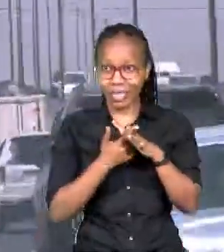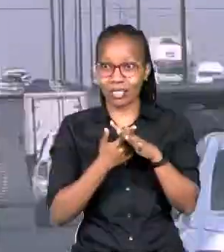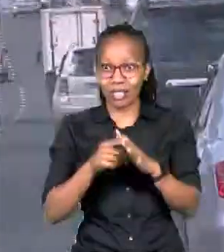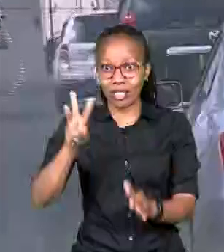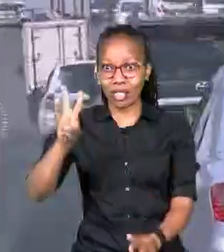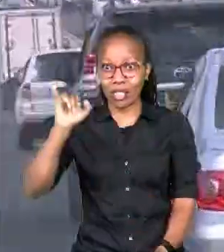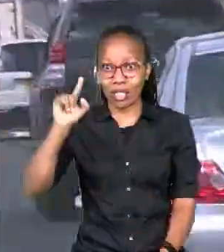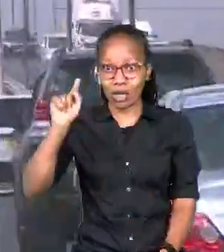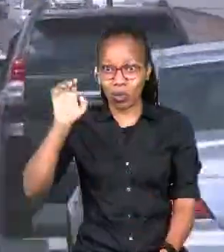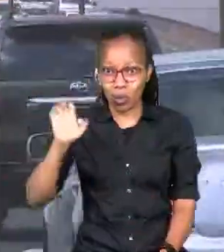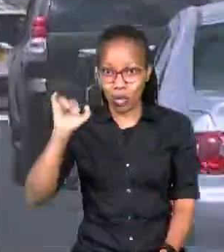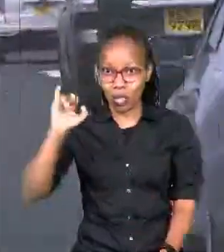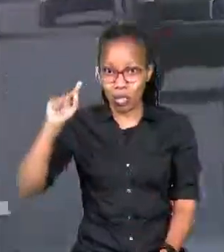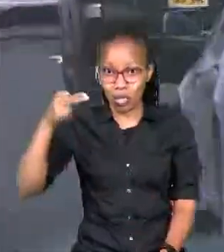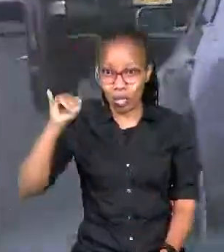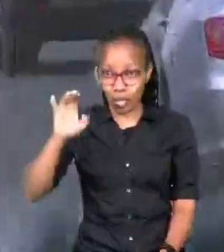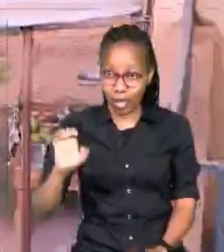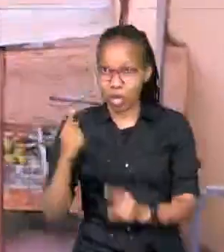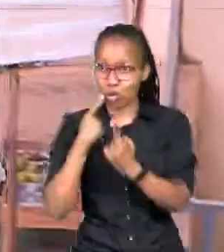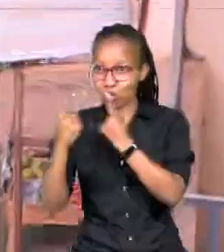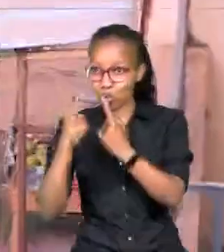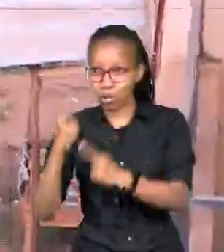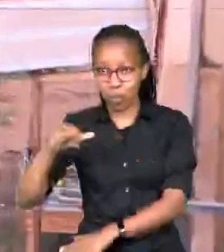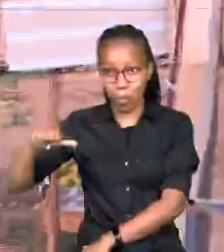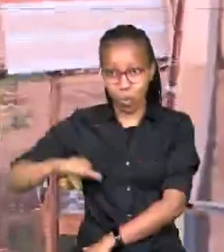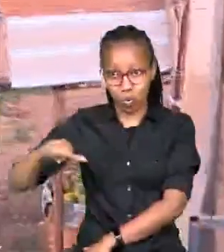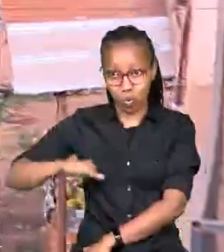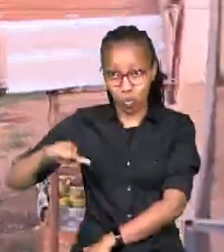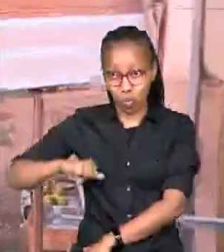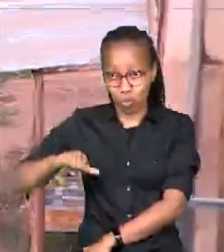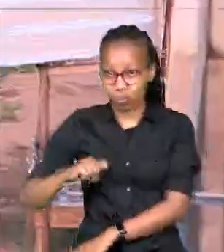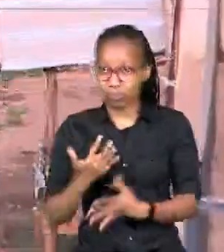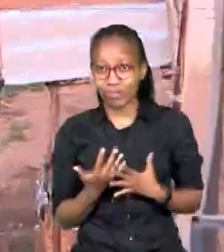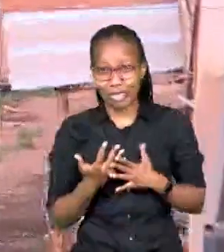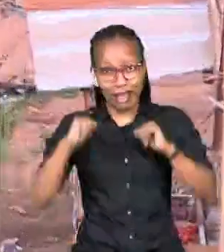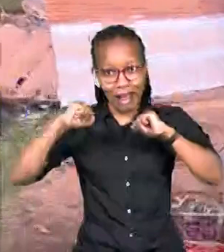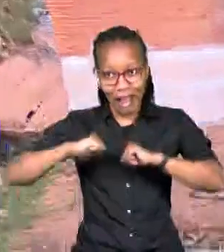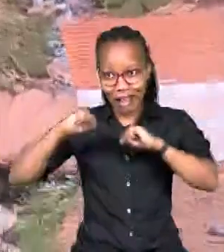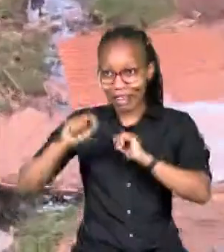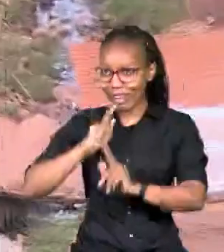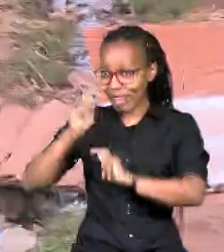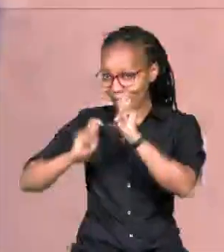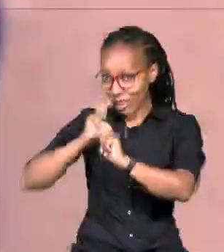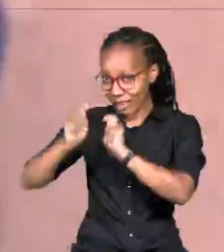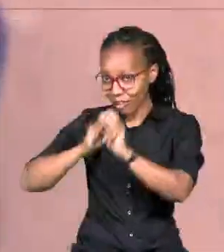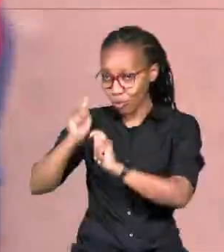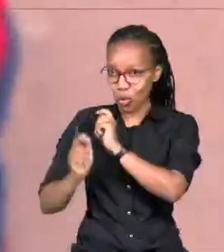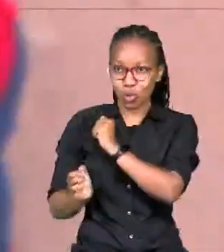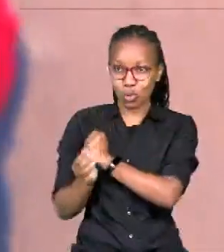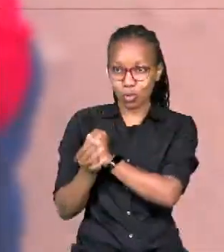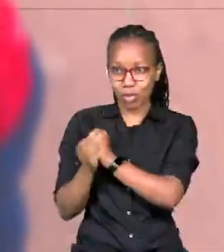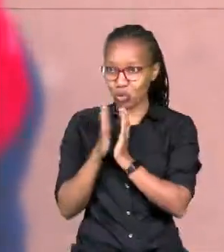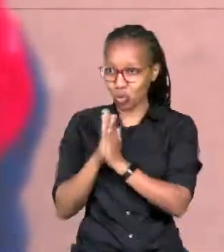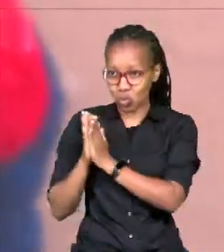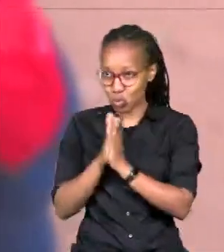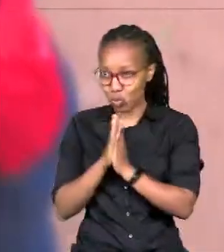in Kiambu County to speak to some of the commercial sex workers who have agreed to an interview to share their dark past and their